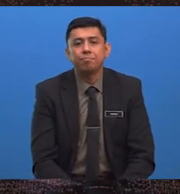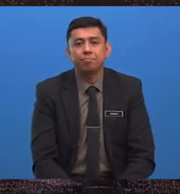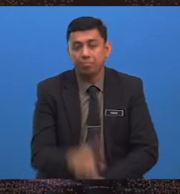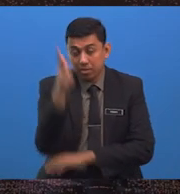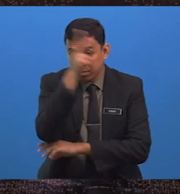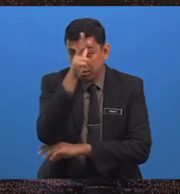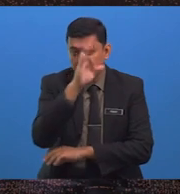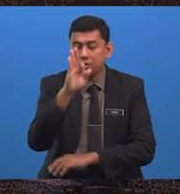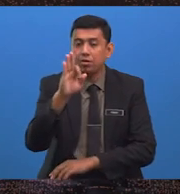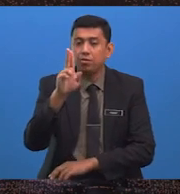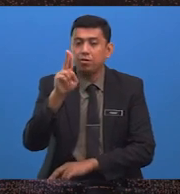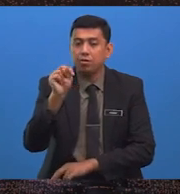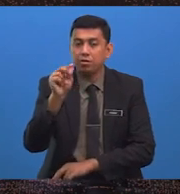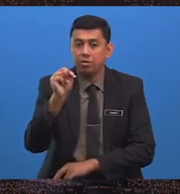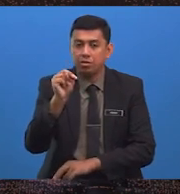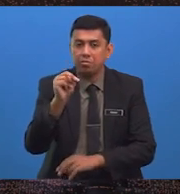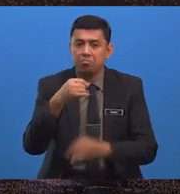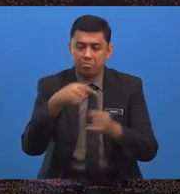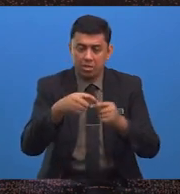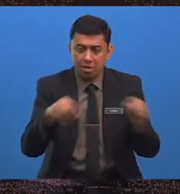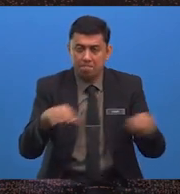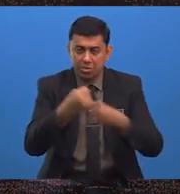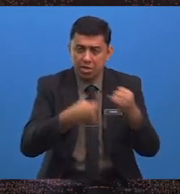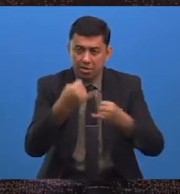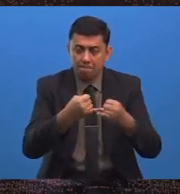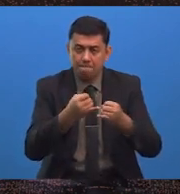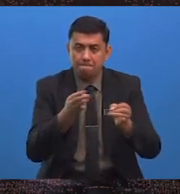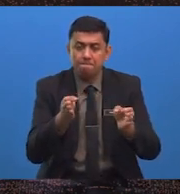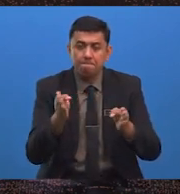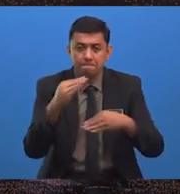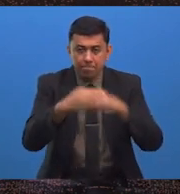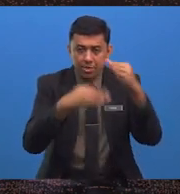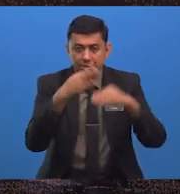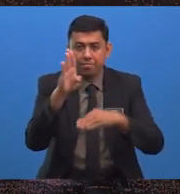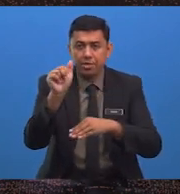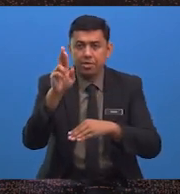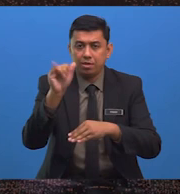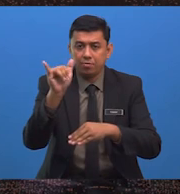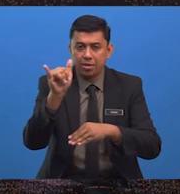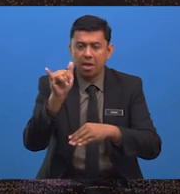Kerajaan Funan telah berjaya membina Bare. Apakah kepentingan Bare?